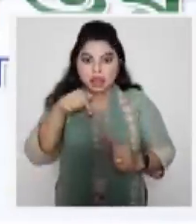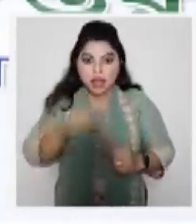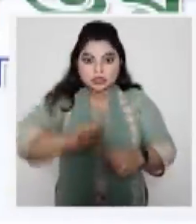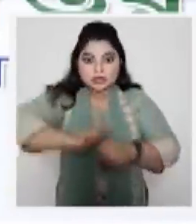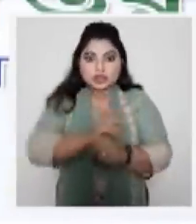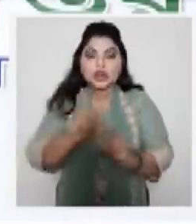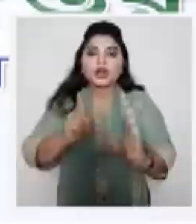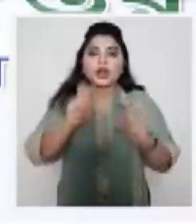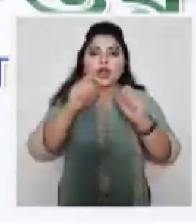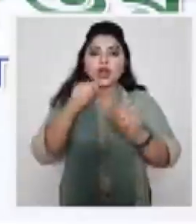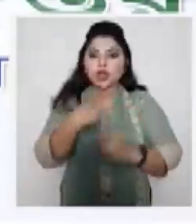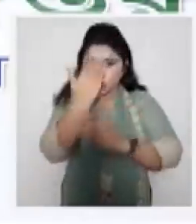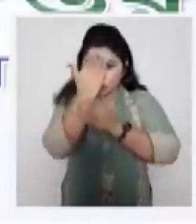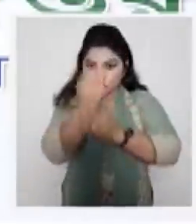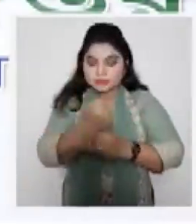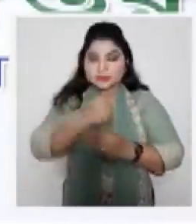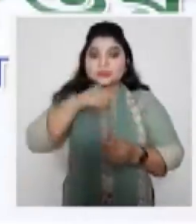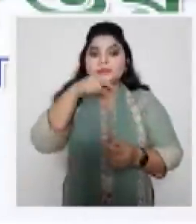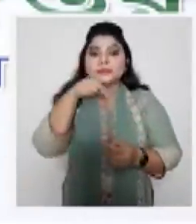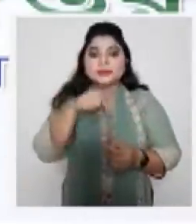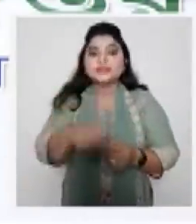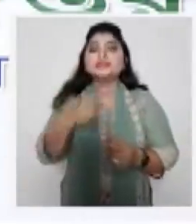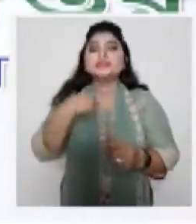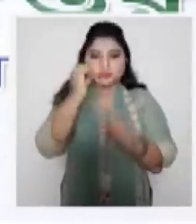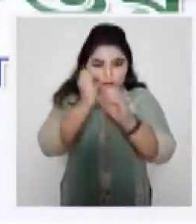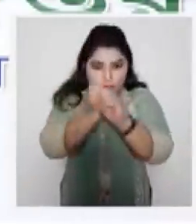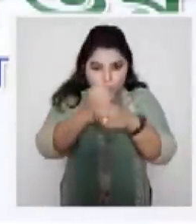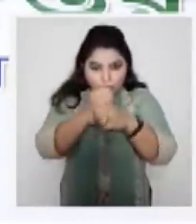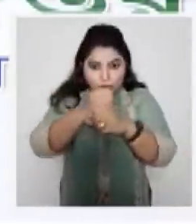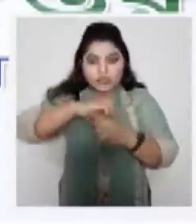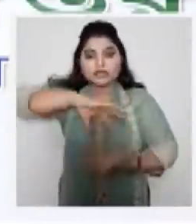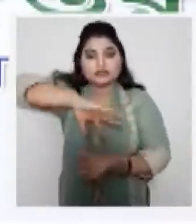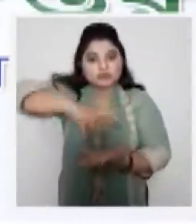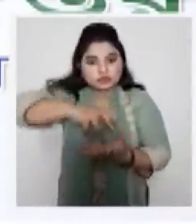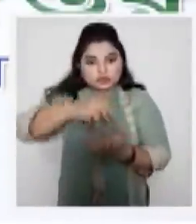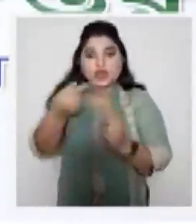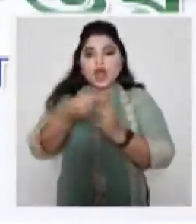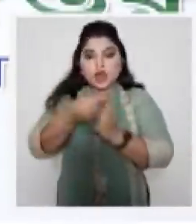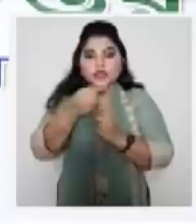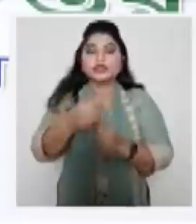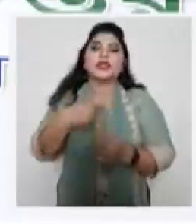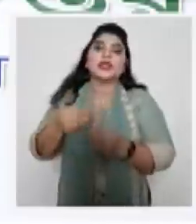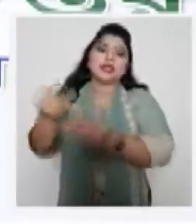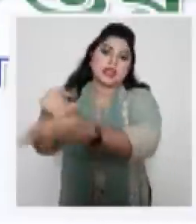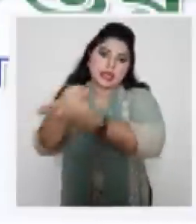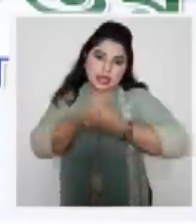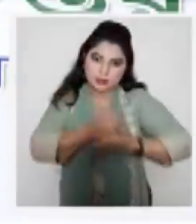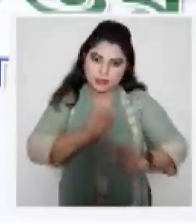ইন্ট্রা গ্রুপের চেয়ারম্যান মোহাম্মদ মামুনুর রশিদ খান আজ কোভিড-19 পরীক্ষার জন্য 2টি PCR মেশিন